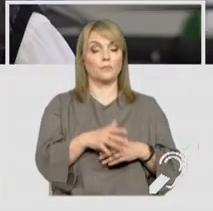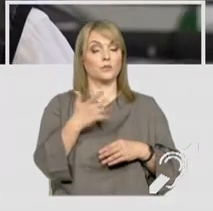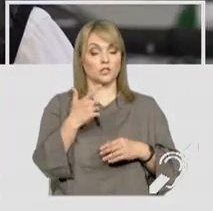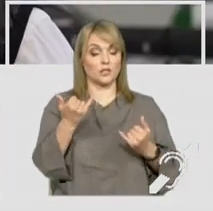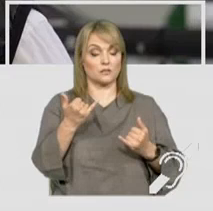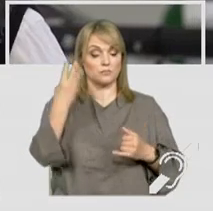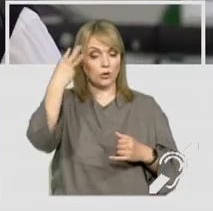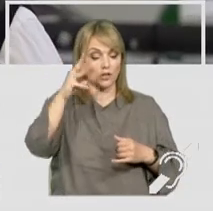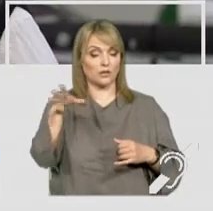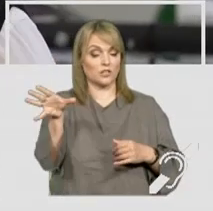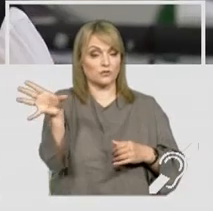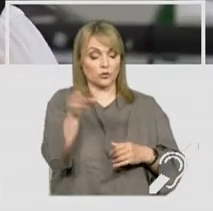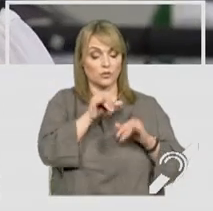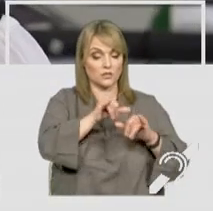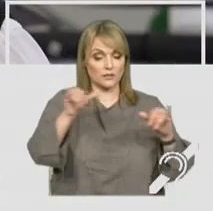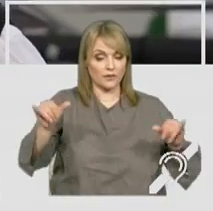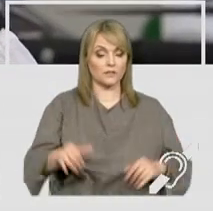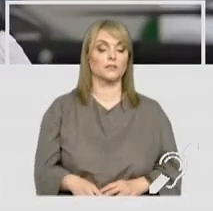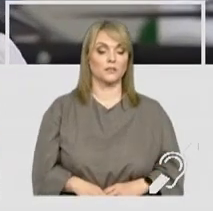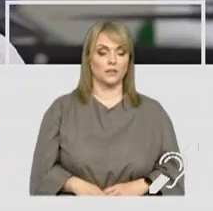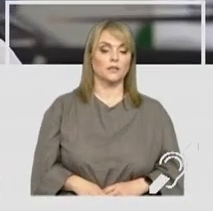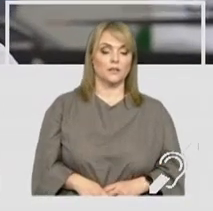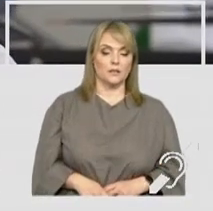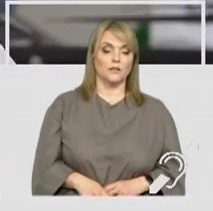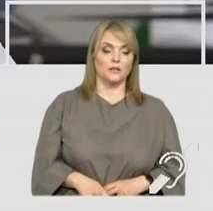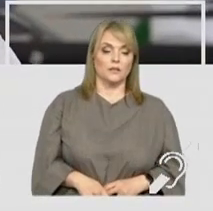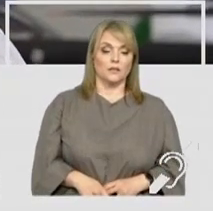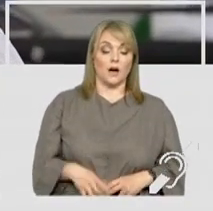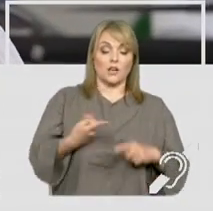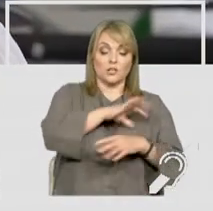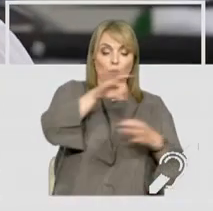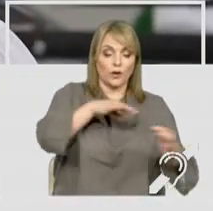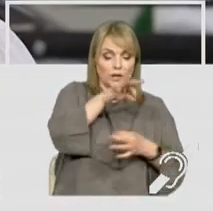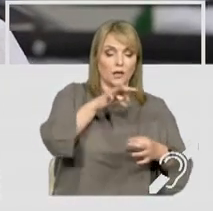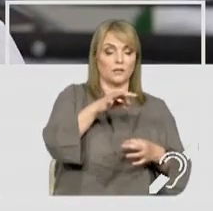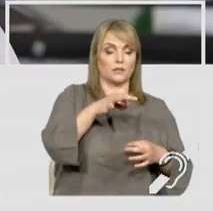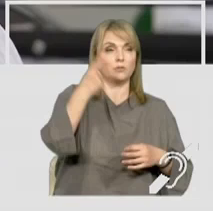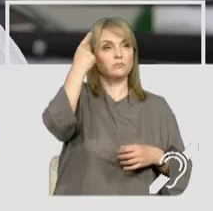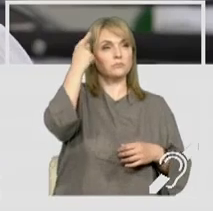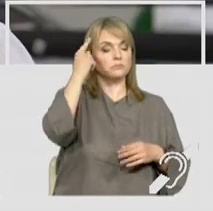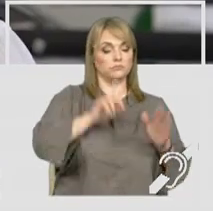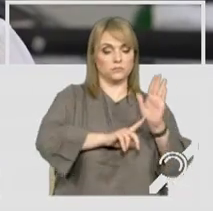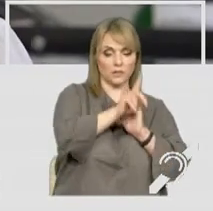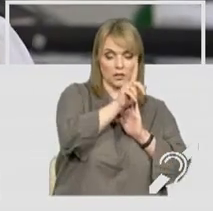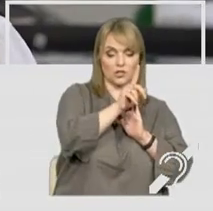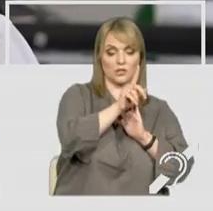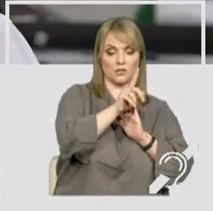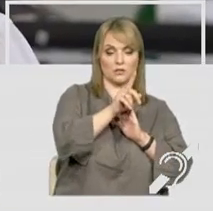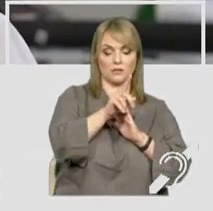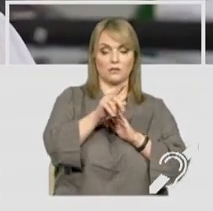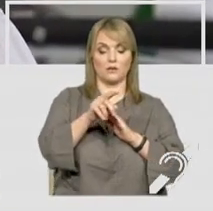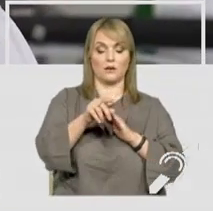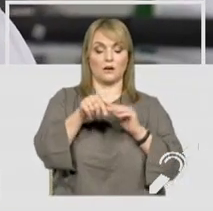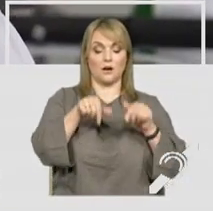și acest proiect a luat naștere în urma vizitei de studiu a tuturor reprezentanților, inclusiv a școlii